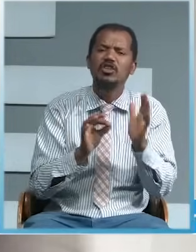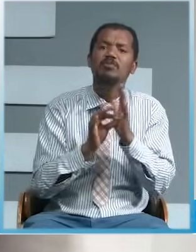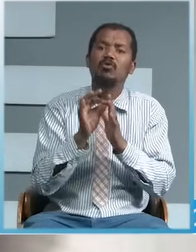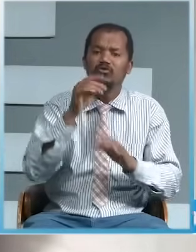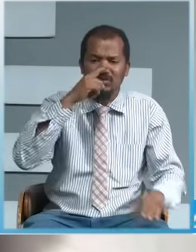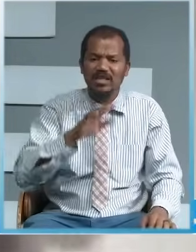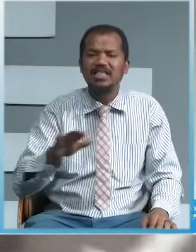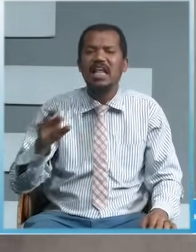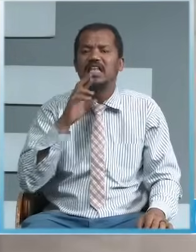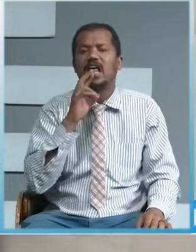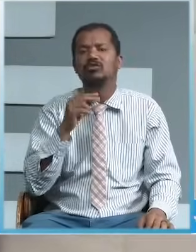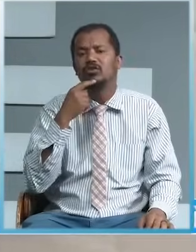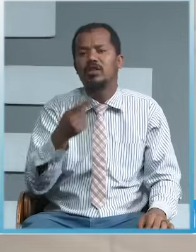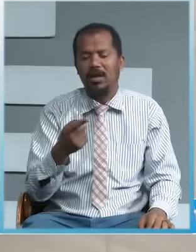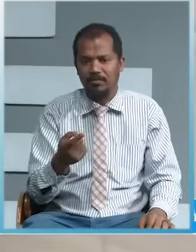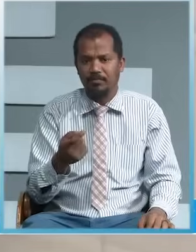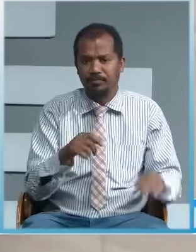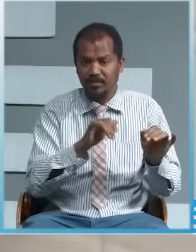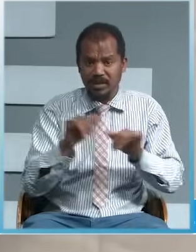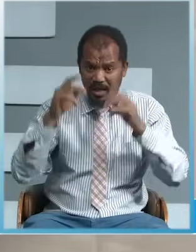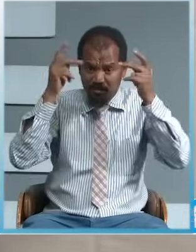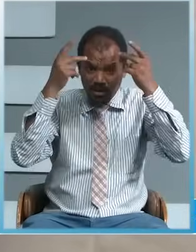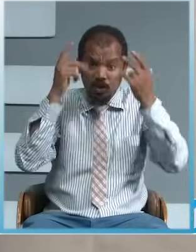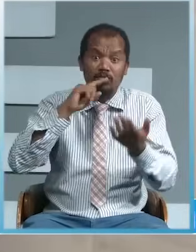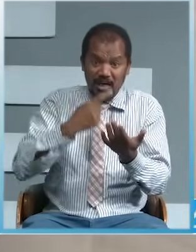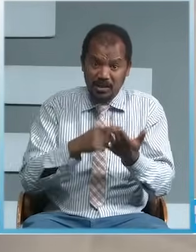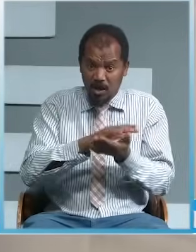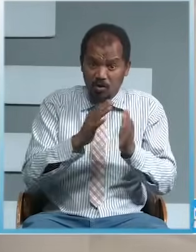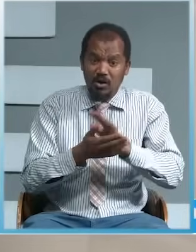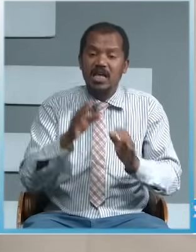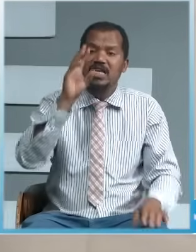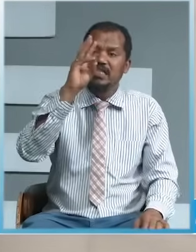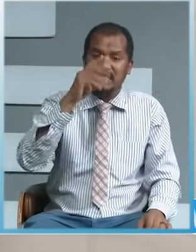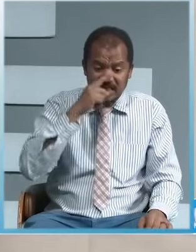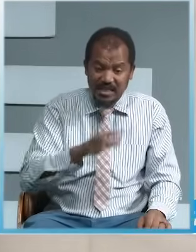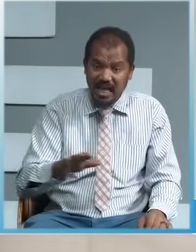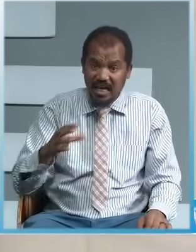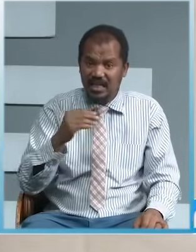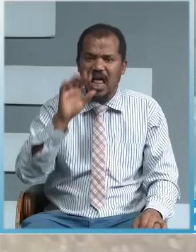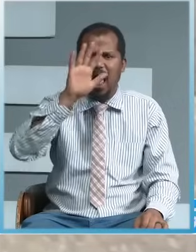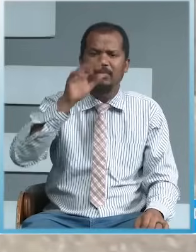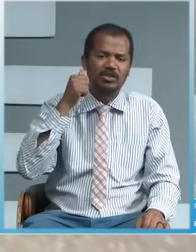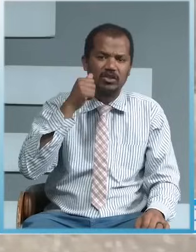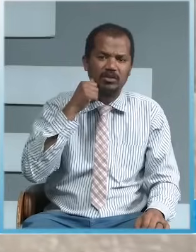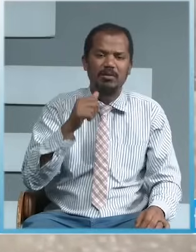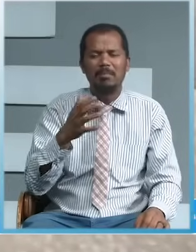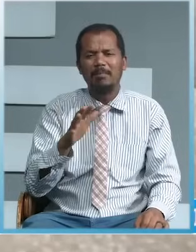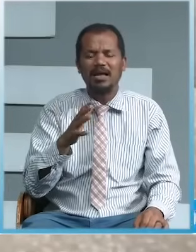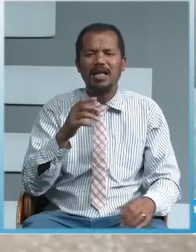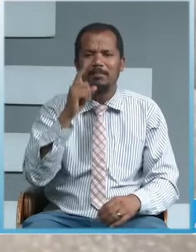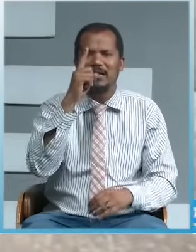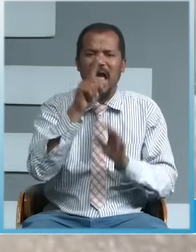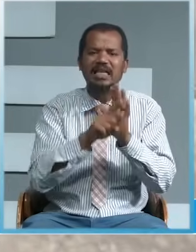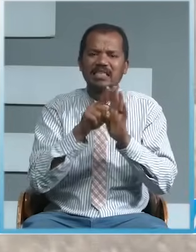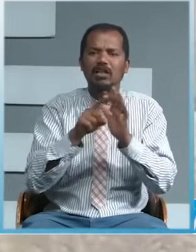በሺዎች የሚቆጠሩት ህፃናት ናቸውም የተባለው። እንደ ሚኒስቴሩ መረጃ ከሆነ 6 ህፃናትና 5 ሴቶች